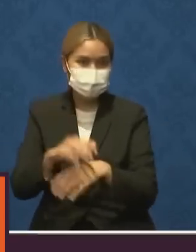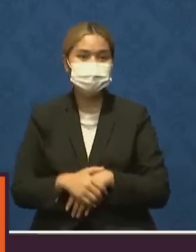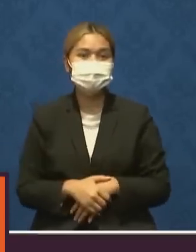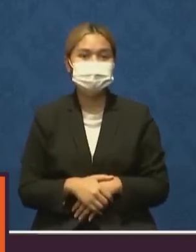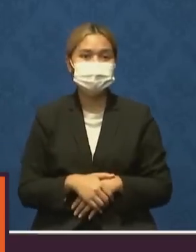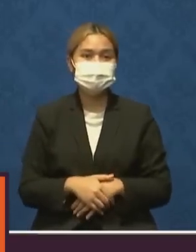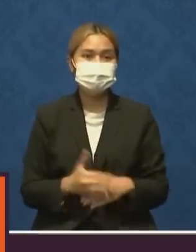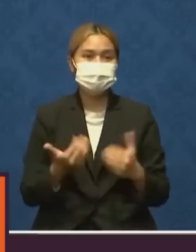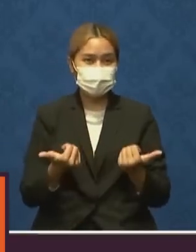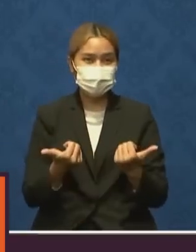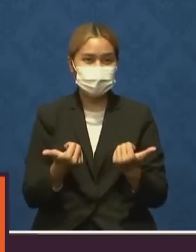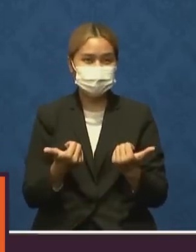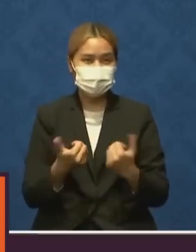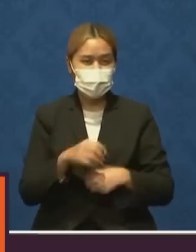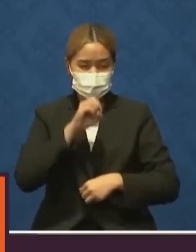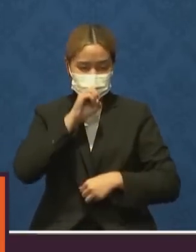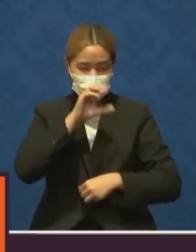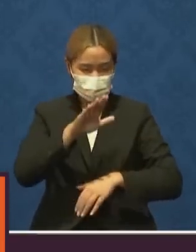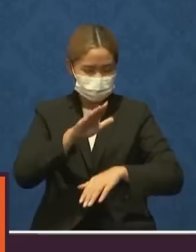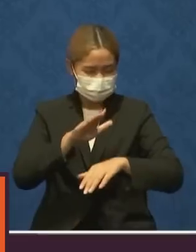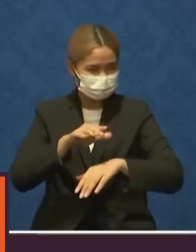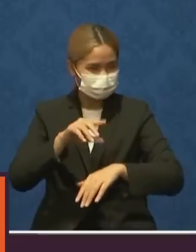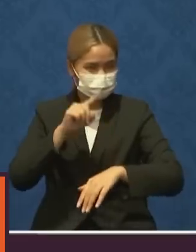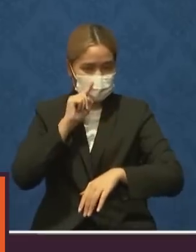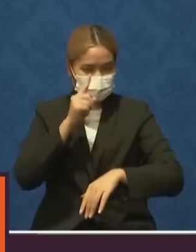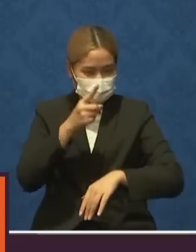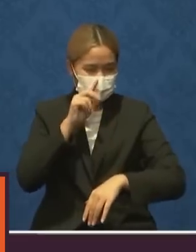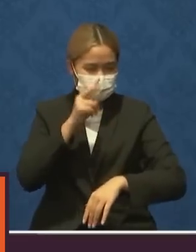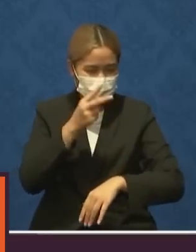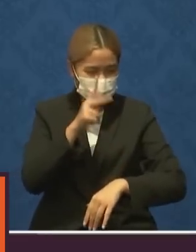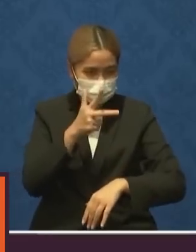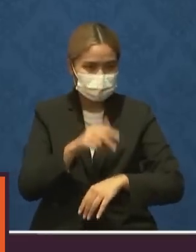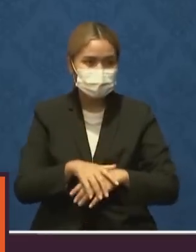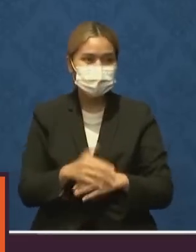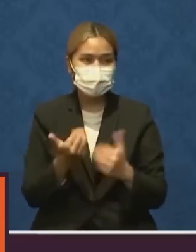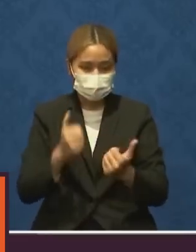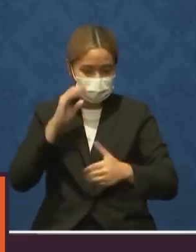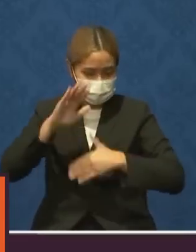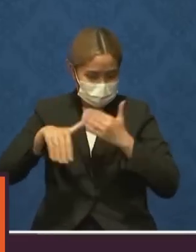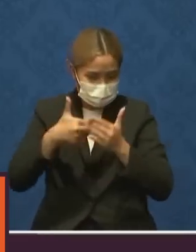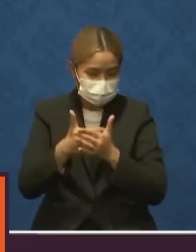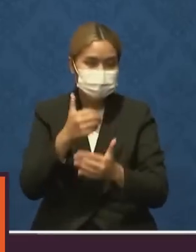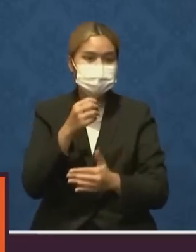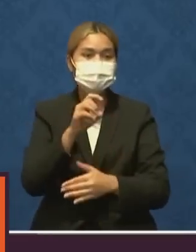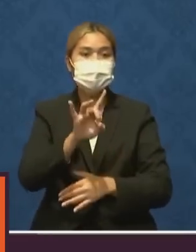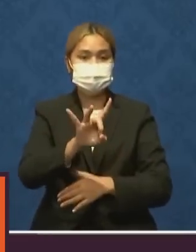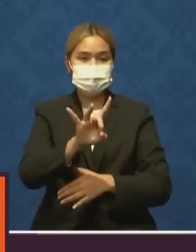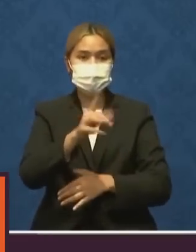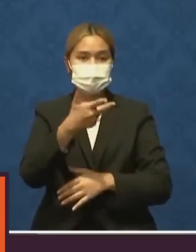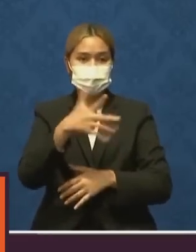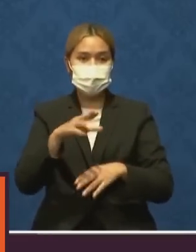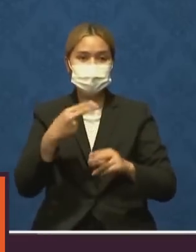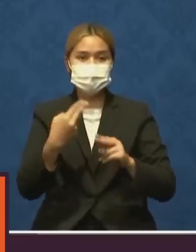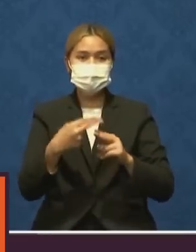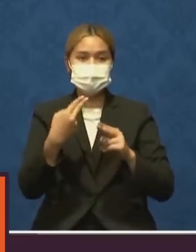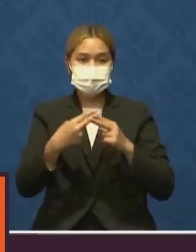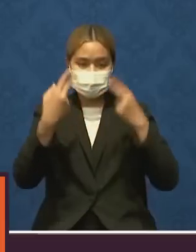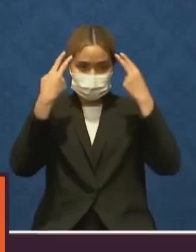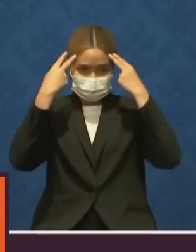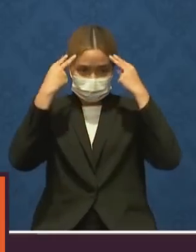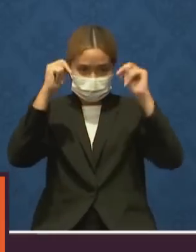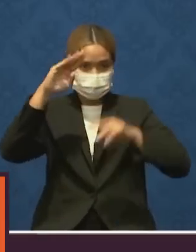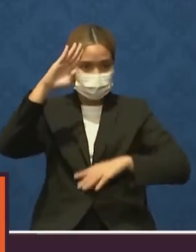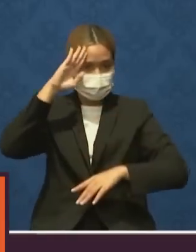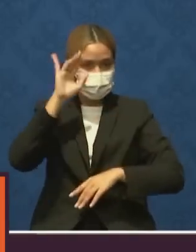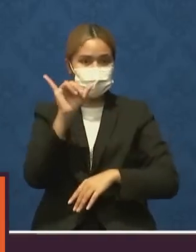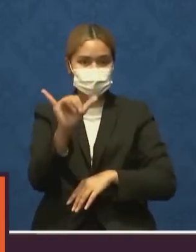นนี้ antes IS ที่นาย contemporary government es ancient blandที่ประท